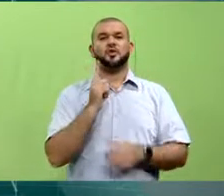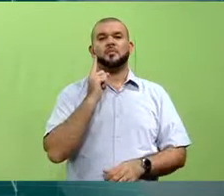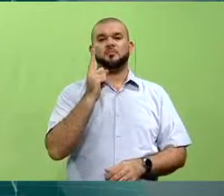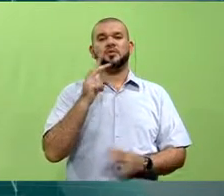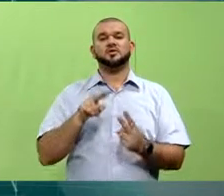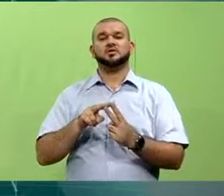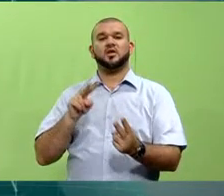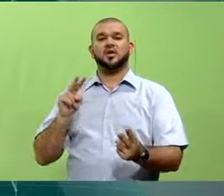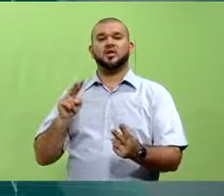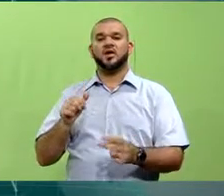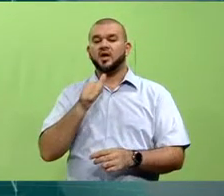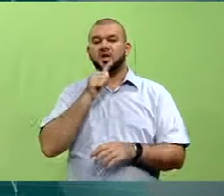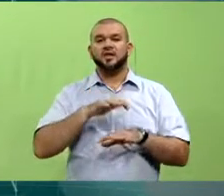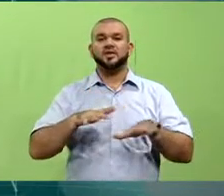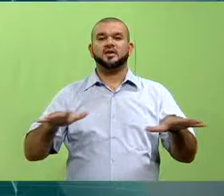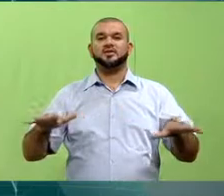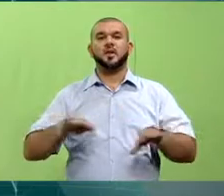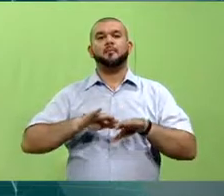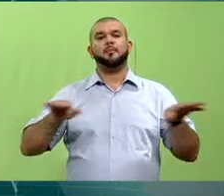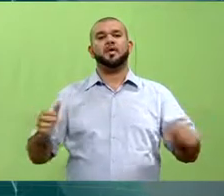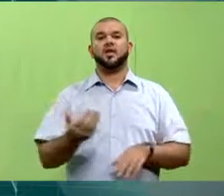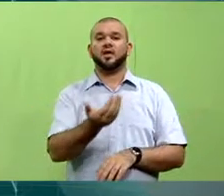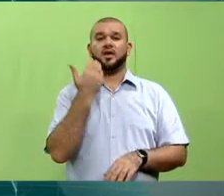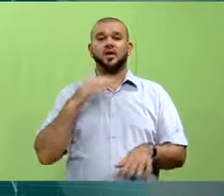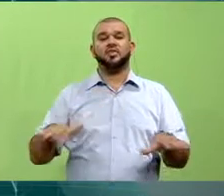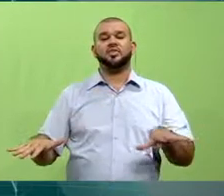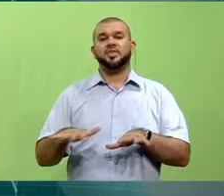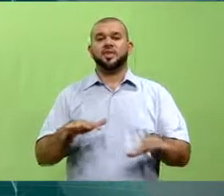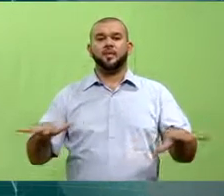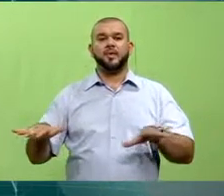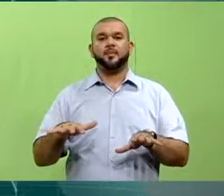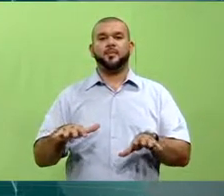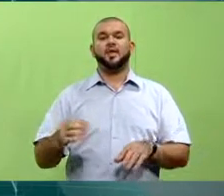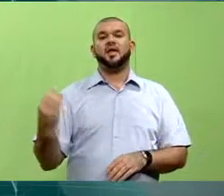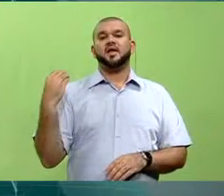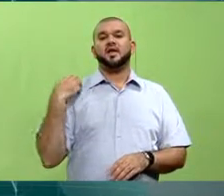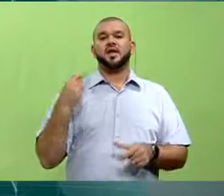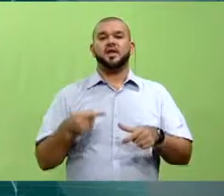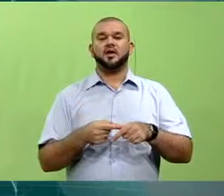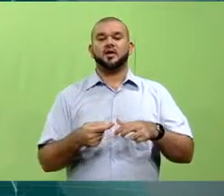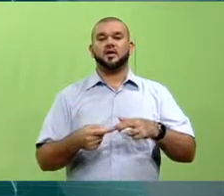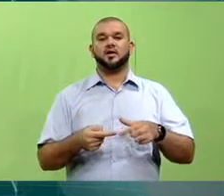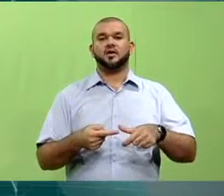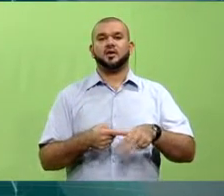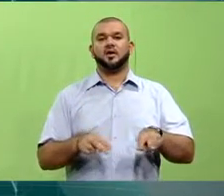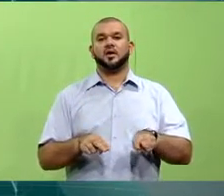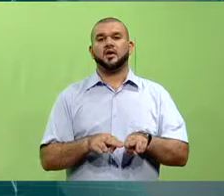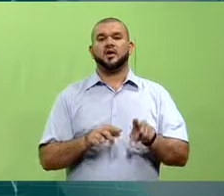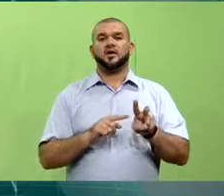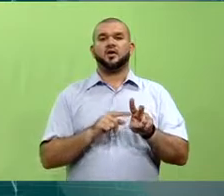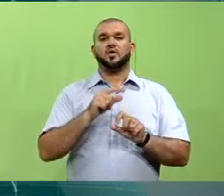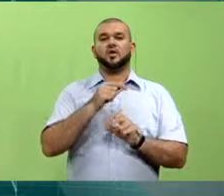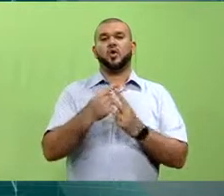meydana gelen deprem Yeni Erenköy deprem istasyonundan yaklaşık 140 kilometre